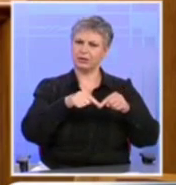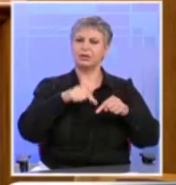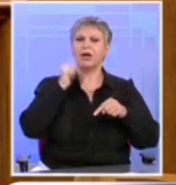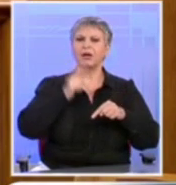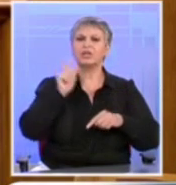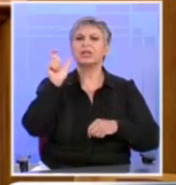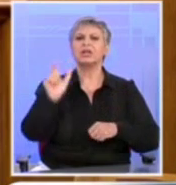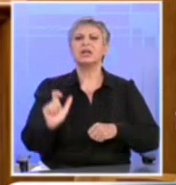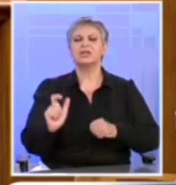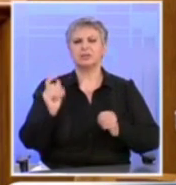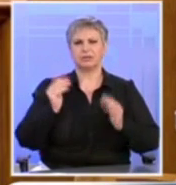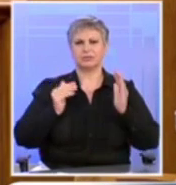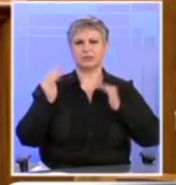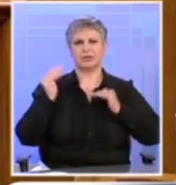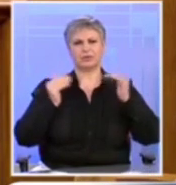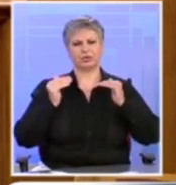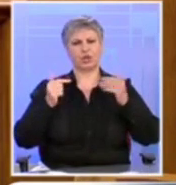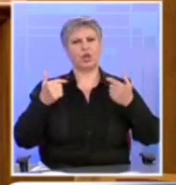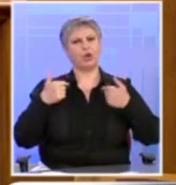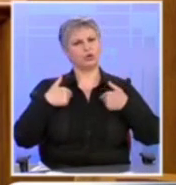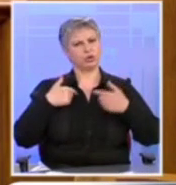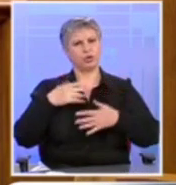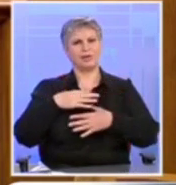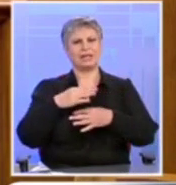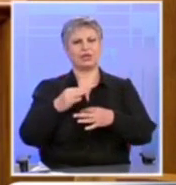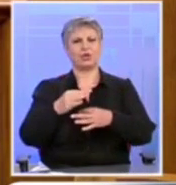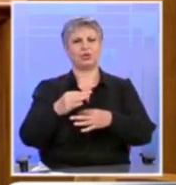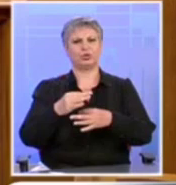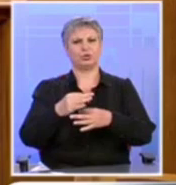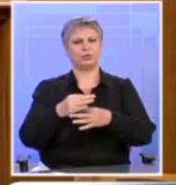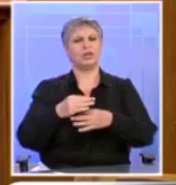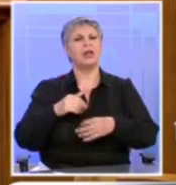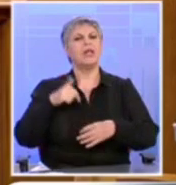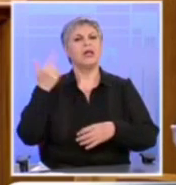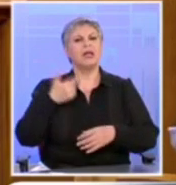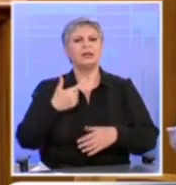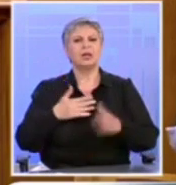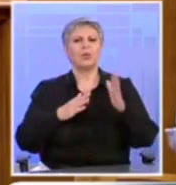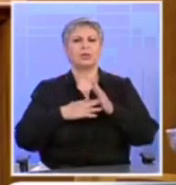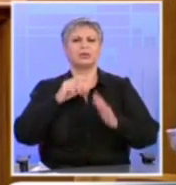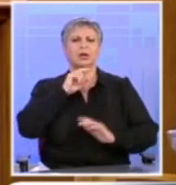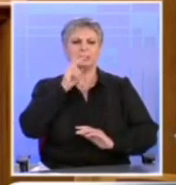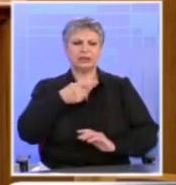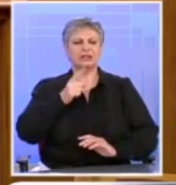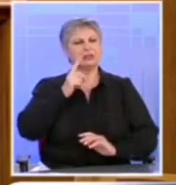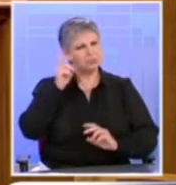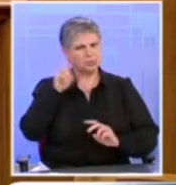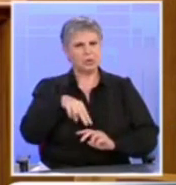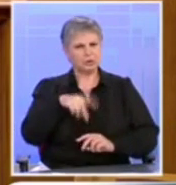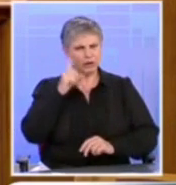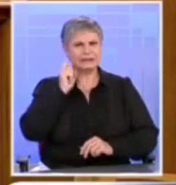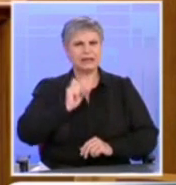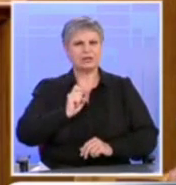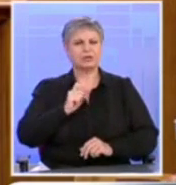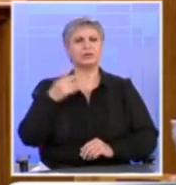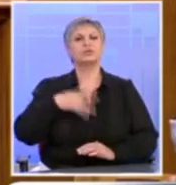αφισβήτησε και εμένα και τον κοινοβουλευτικό εκπρόσωπο του ΣΥΡΙΖΑ, όπως το έκανε και προηγουμένως. Σας παρακαλώ. Ο